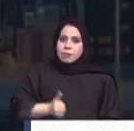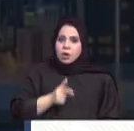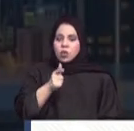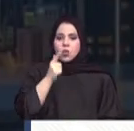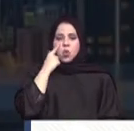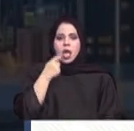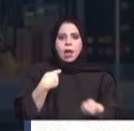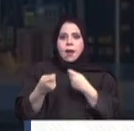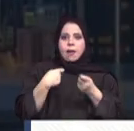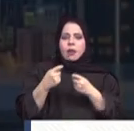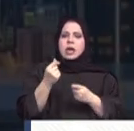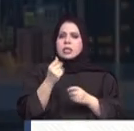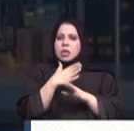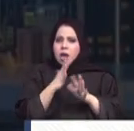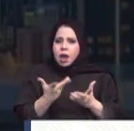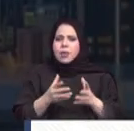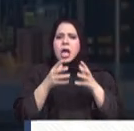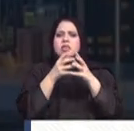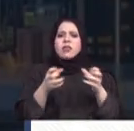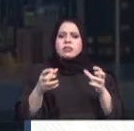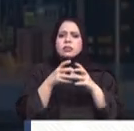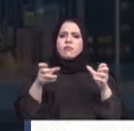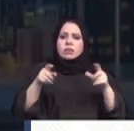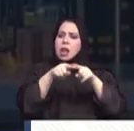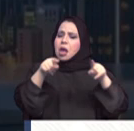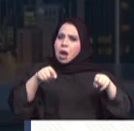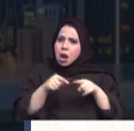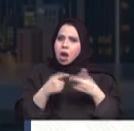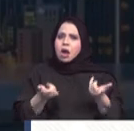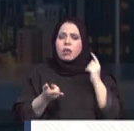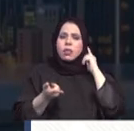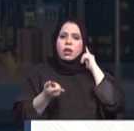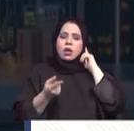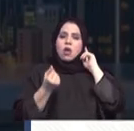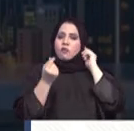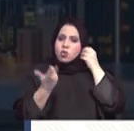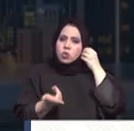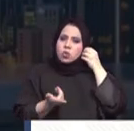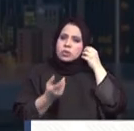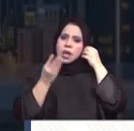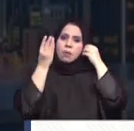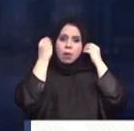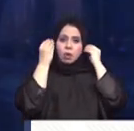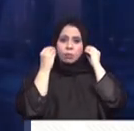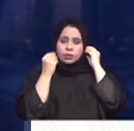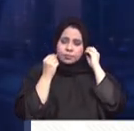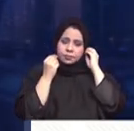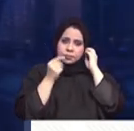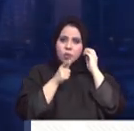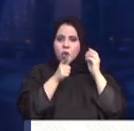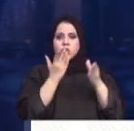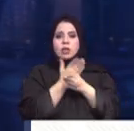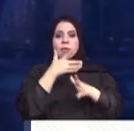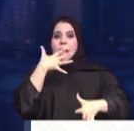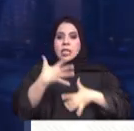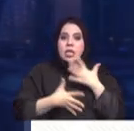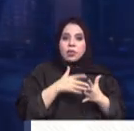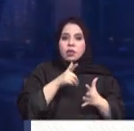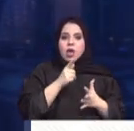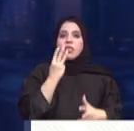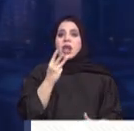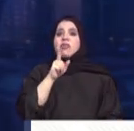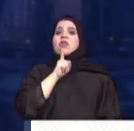حجم التداول والسعر وجميع التفاصيل العقاريه مشيرا الى ان المعلومات الموجوده يجري تحديثها كل